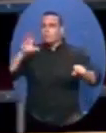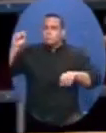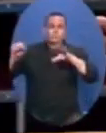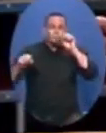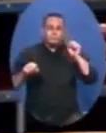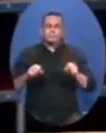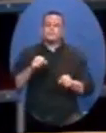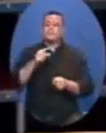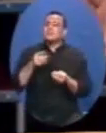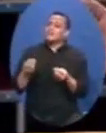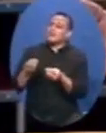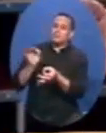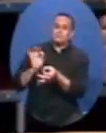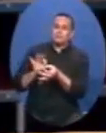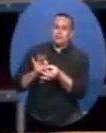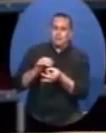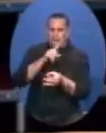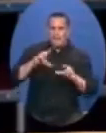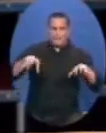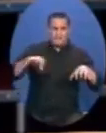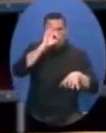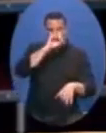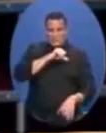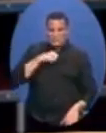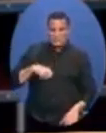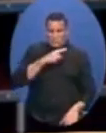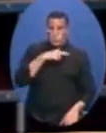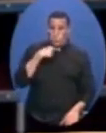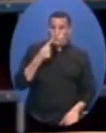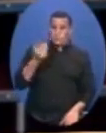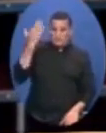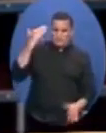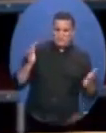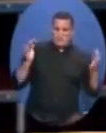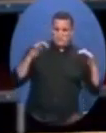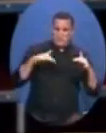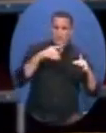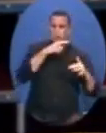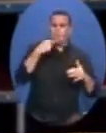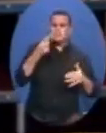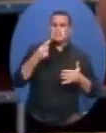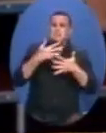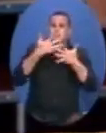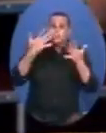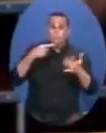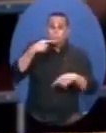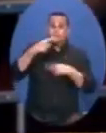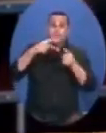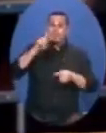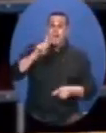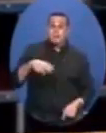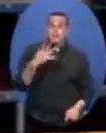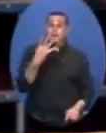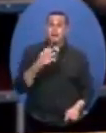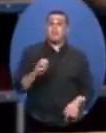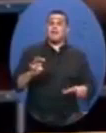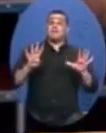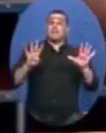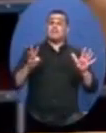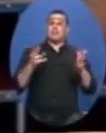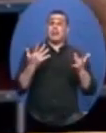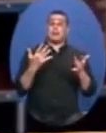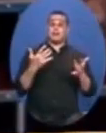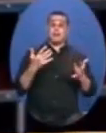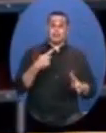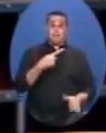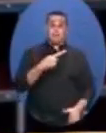תראה, הדברים הם מאוד פשוטים. הנשיא שי ג'ינפינג בא ואמר את זה בנאום שלו אז, באותה ועידה, בצורה מאוד ברורה. בשנת 2049, כאשר